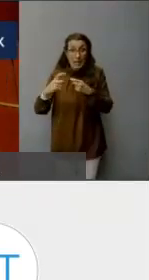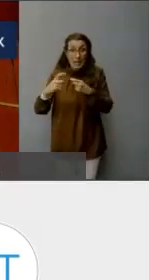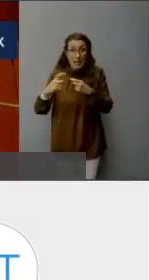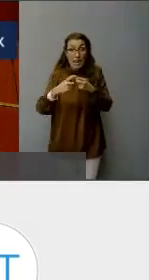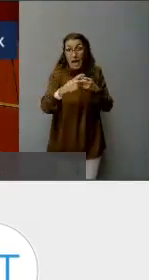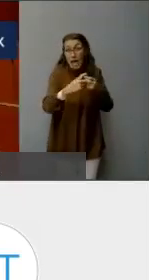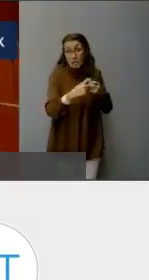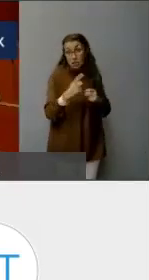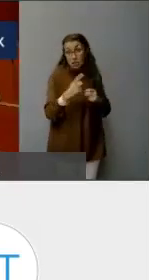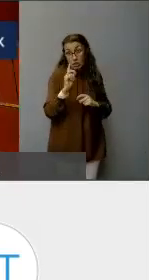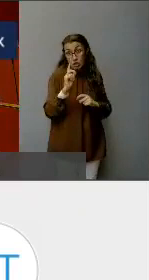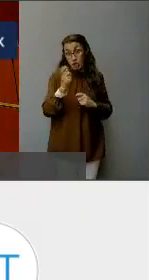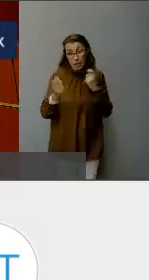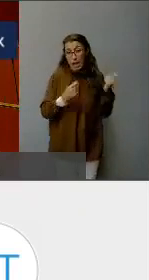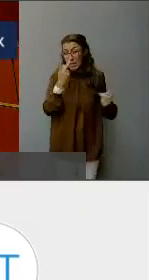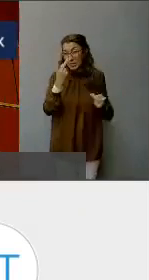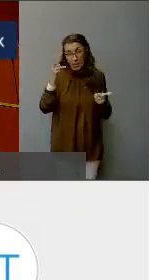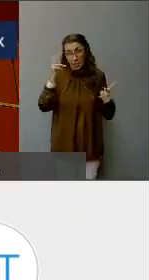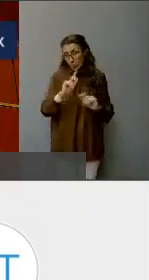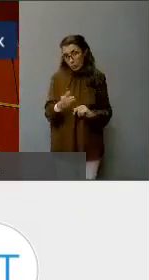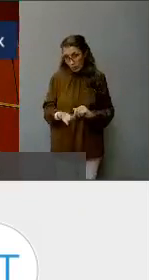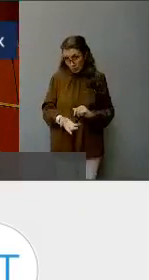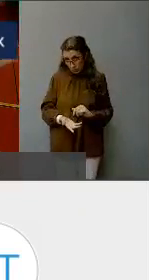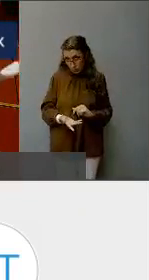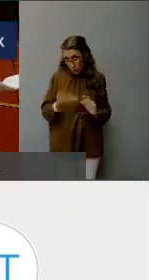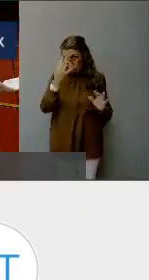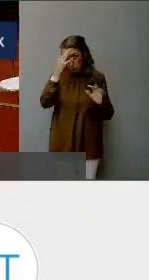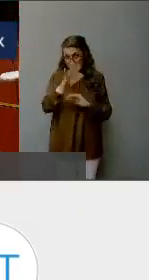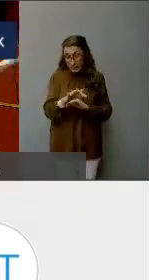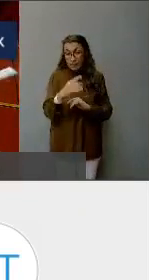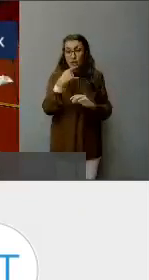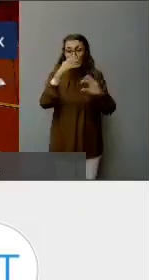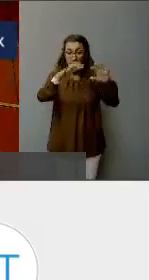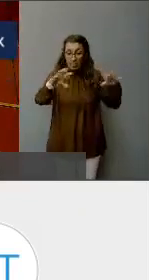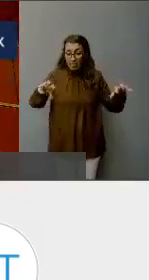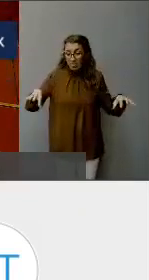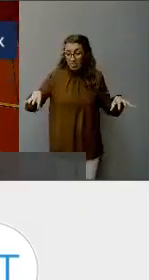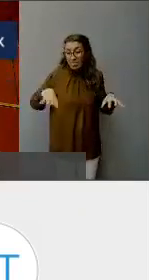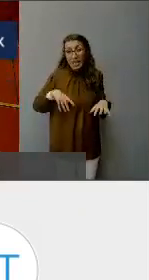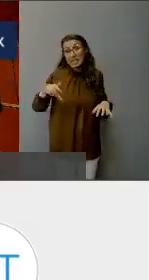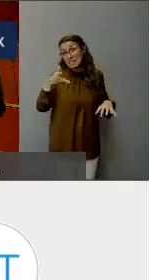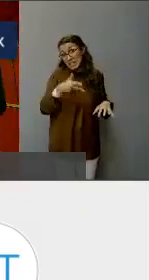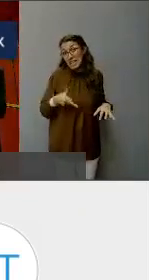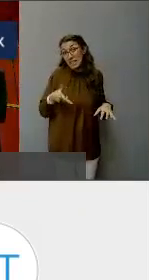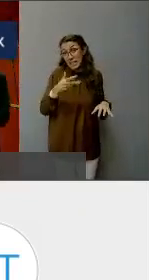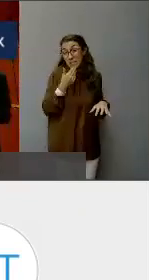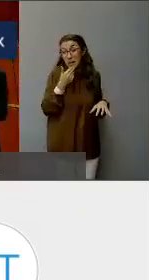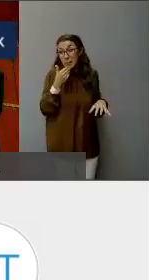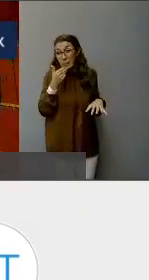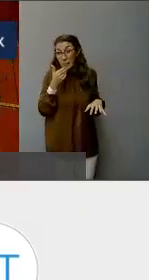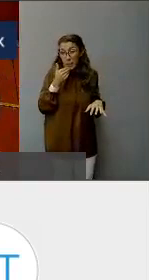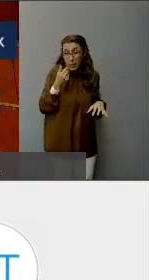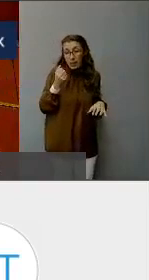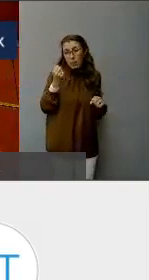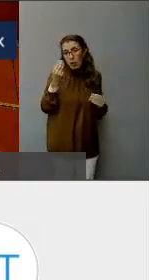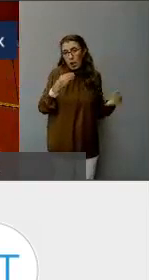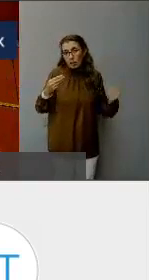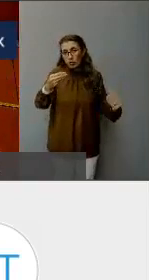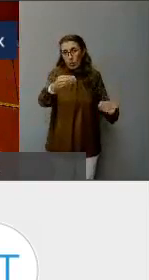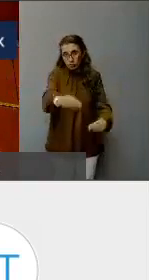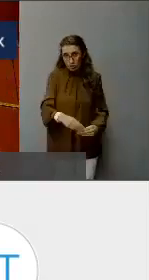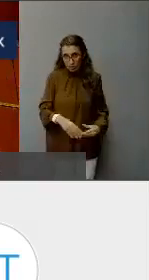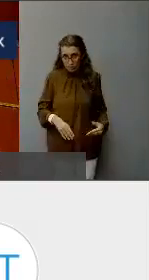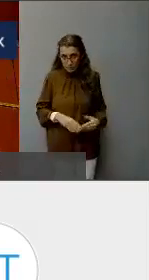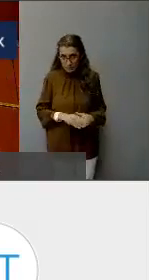nuova speculazione edilizia almeno portin un servizio a chi c'è già chi geniali e chi ha difficoltà perché non c'è l'acqua non c'è la luce non c'è